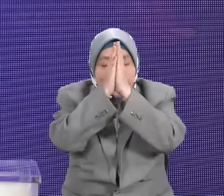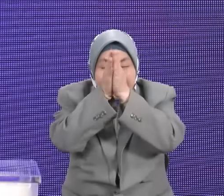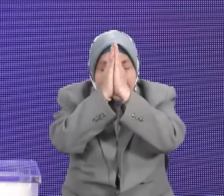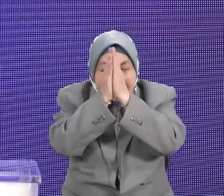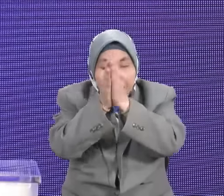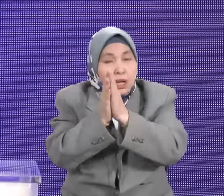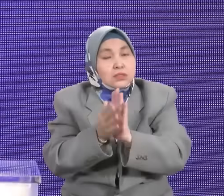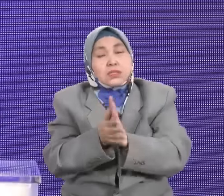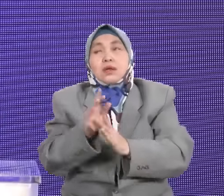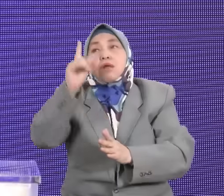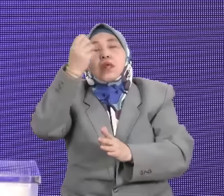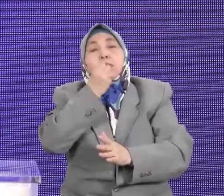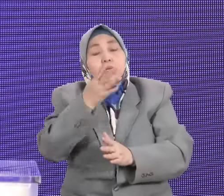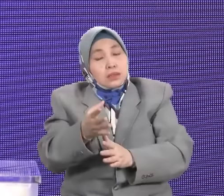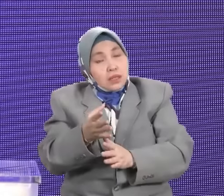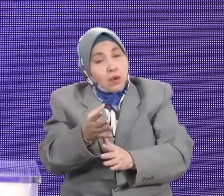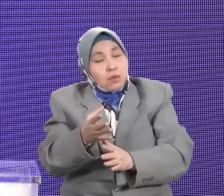jadi Allah